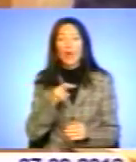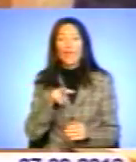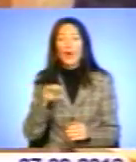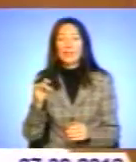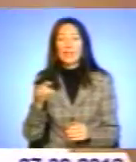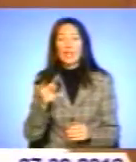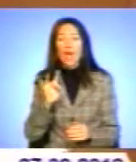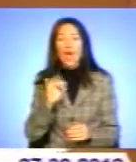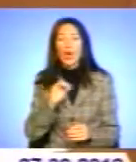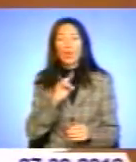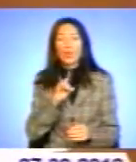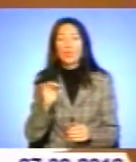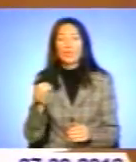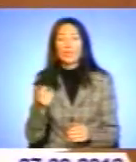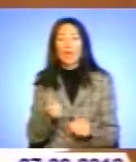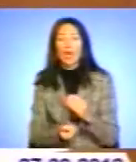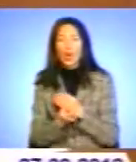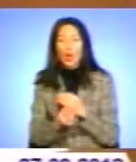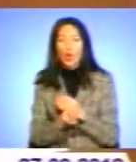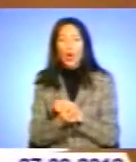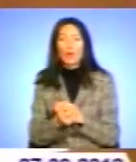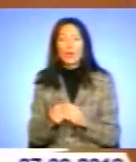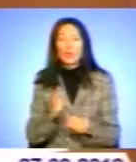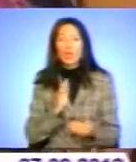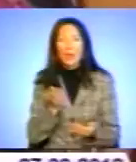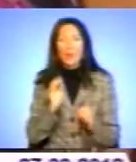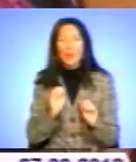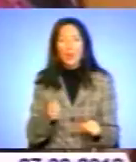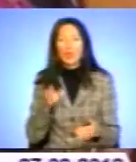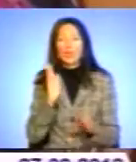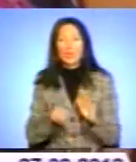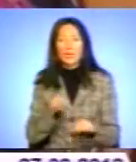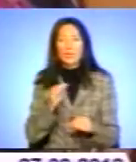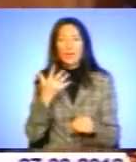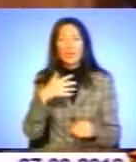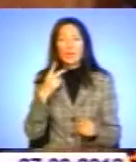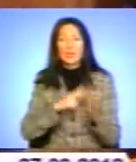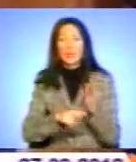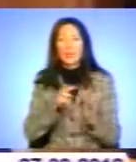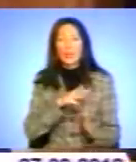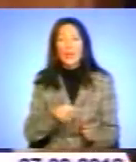сланцевого газу в Україні за 30 років можуть скласти 50-70 мільярдів доларів.